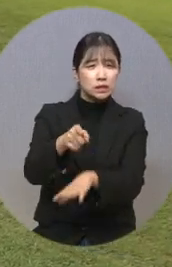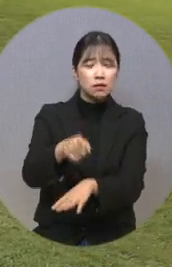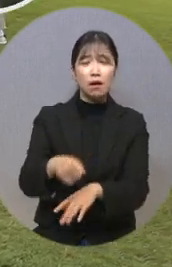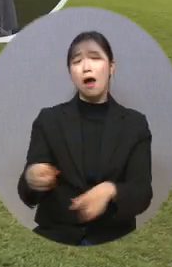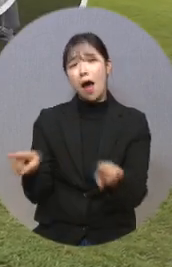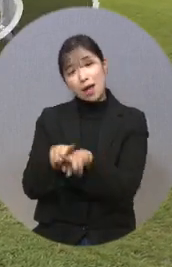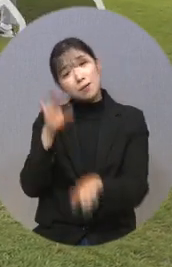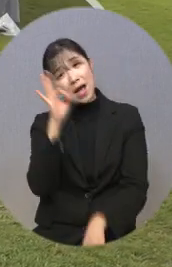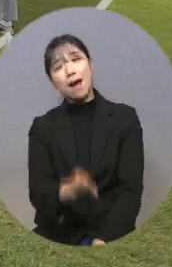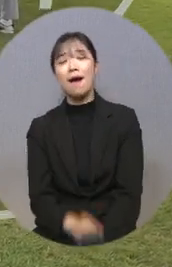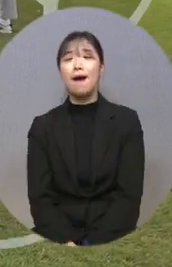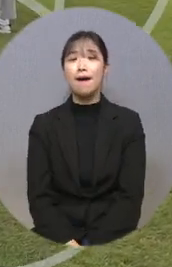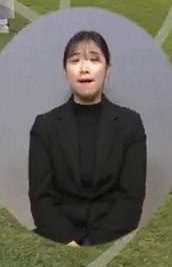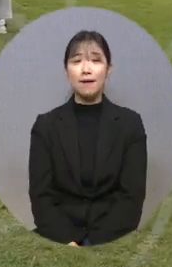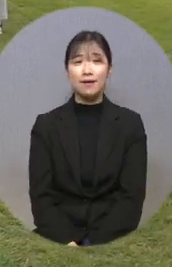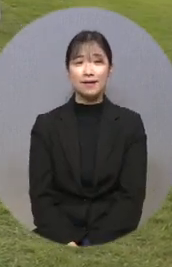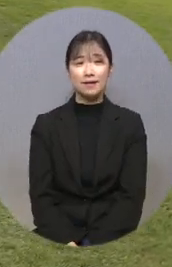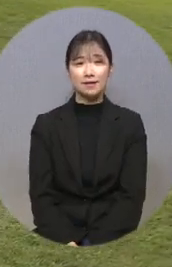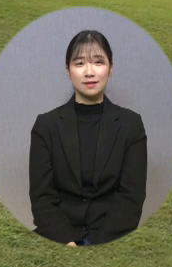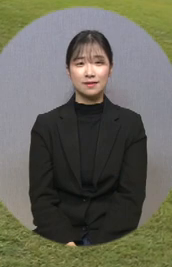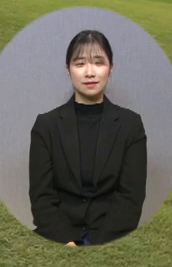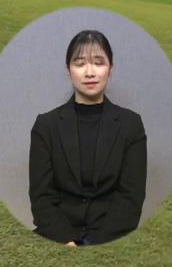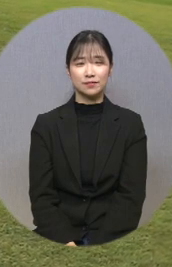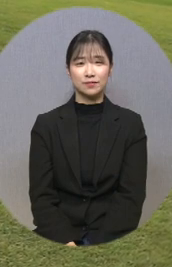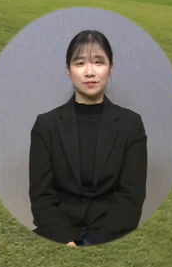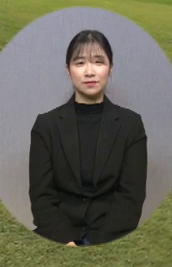같이 안 봐주니까? 오른쪽 끝!